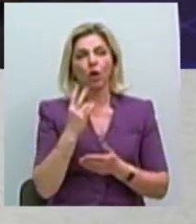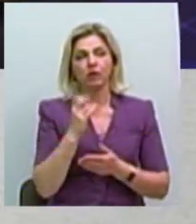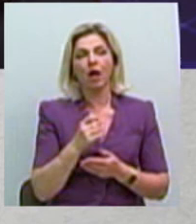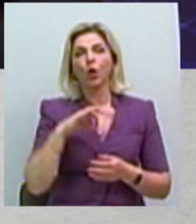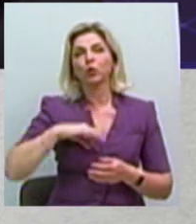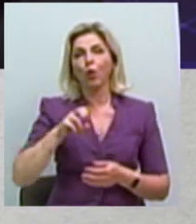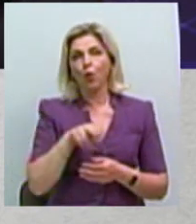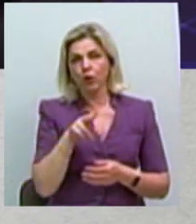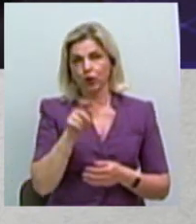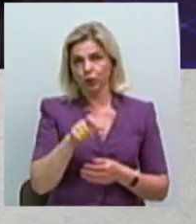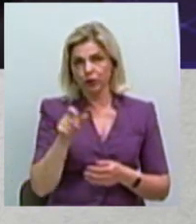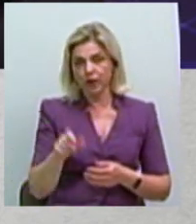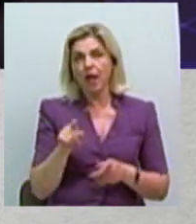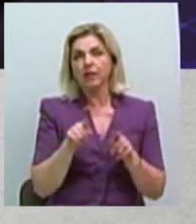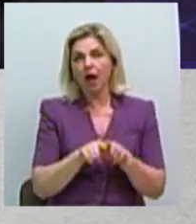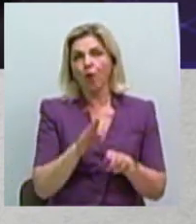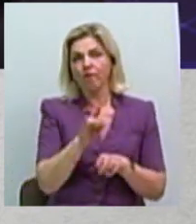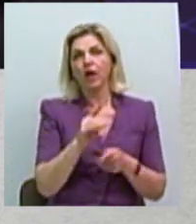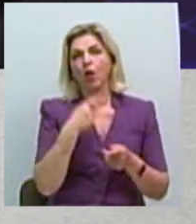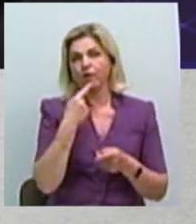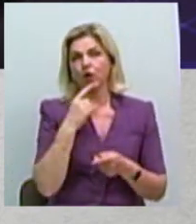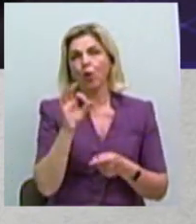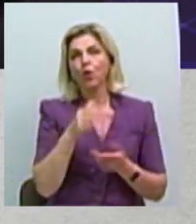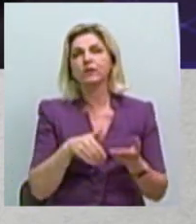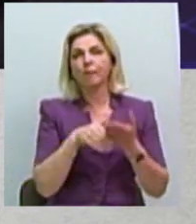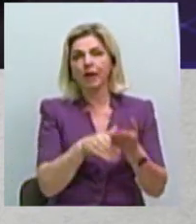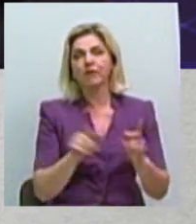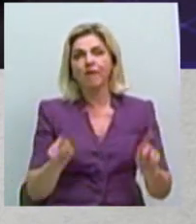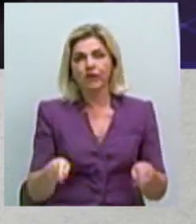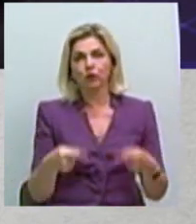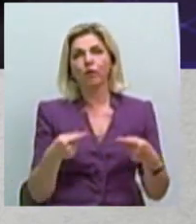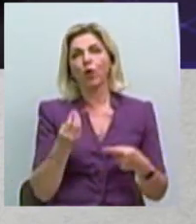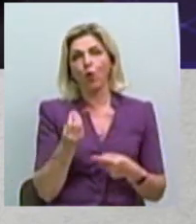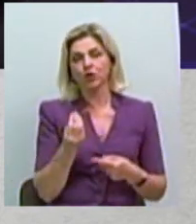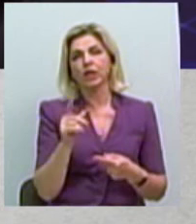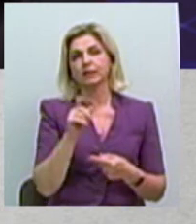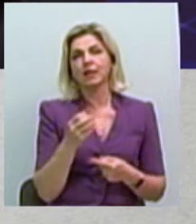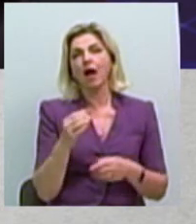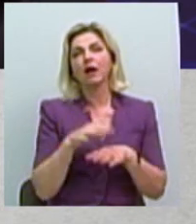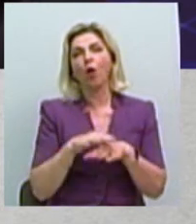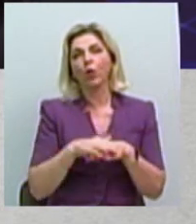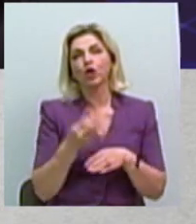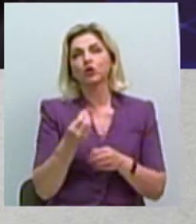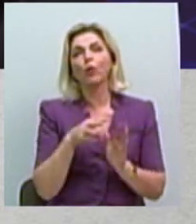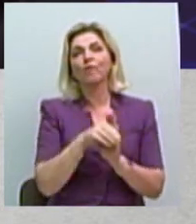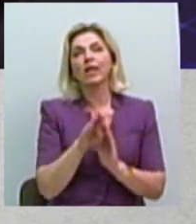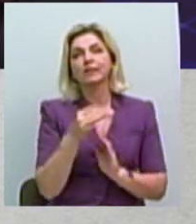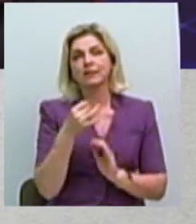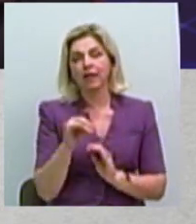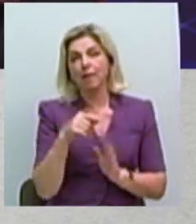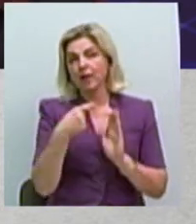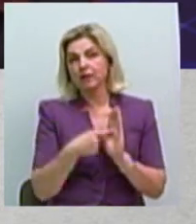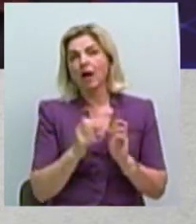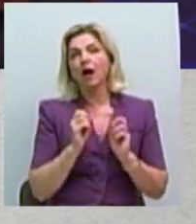осіб. Також ви говорите про, цитую, сприяння відновленню коштів за рахунок субвенцій. Питання,